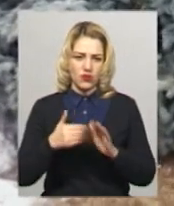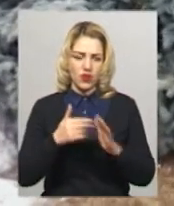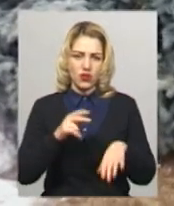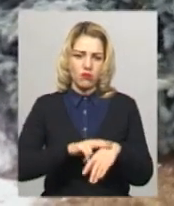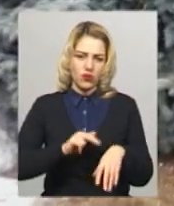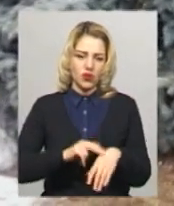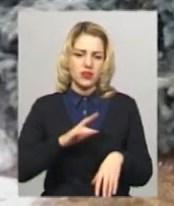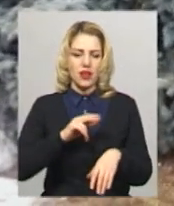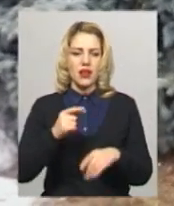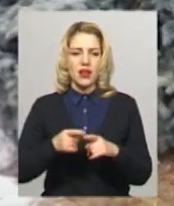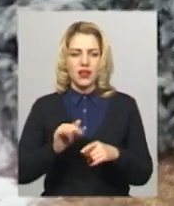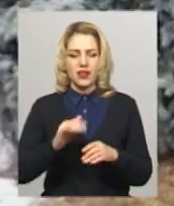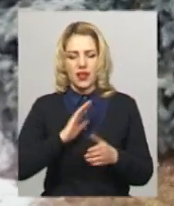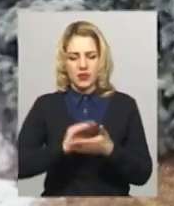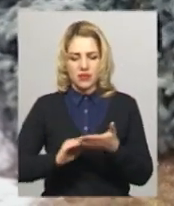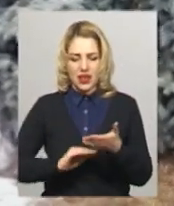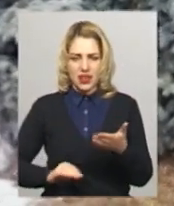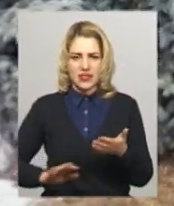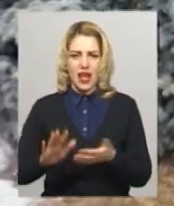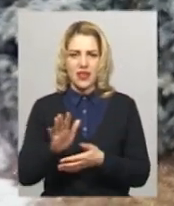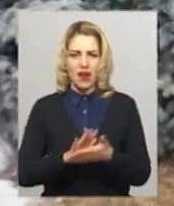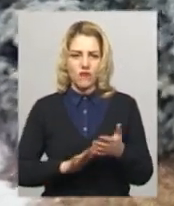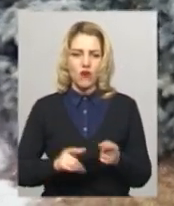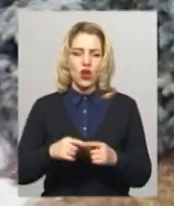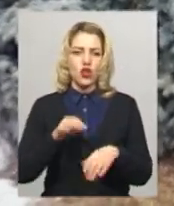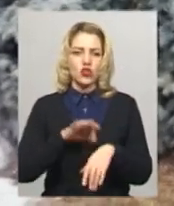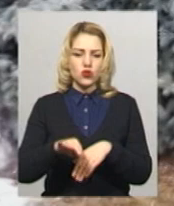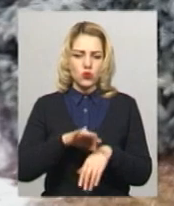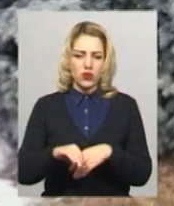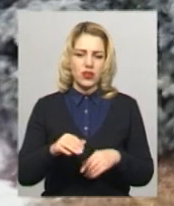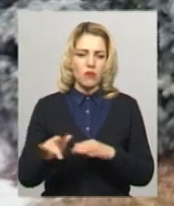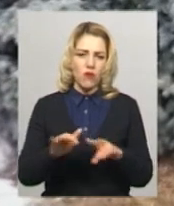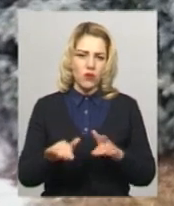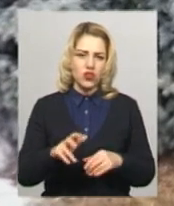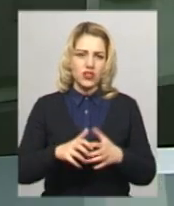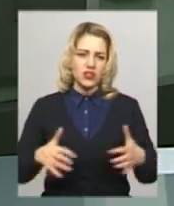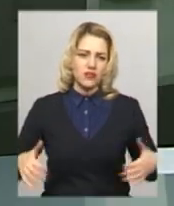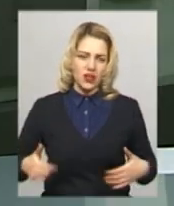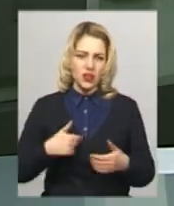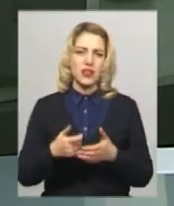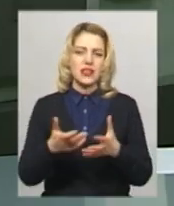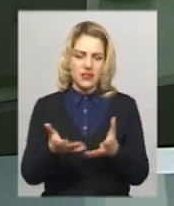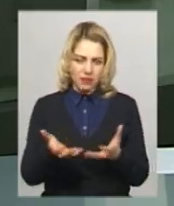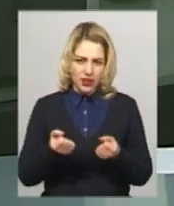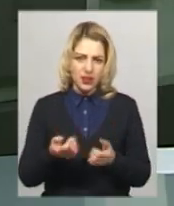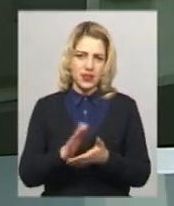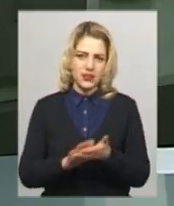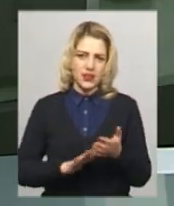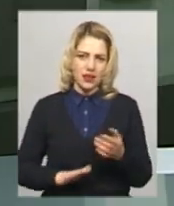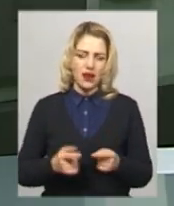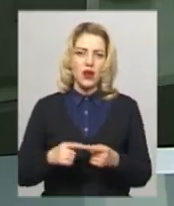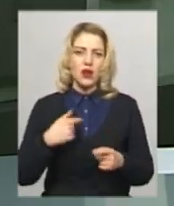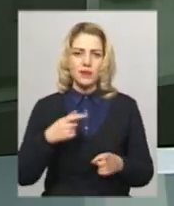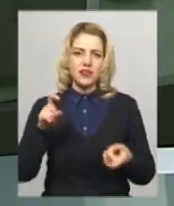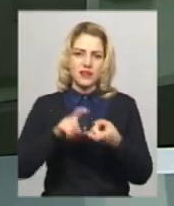на місце, я написала заяву до поліції, ми зв'язувалися